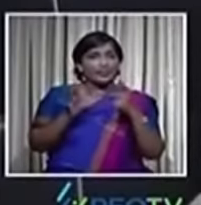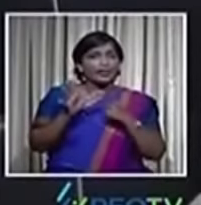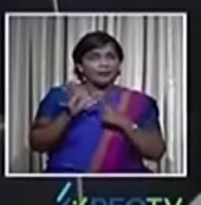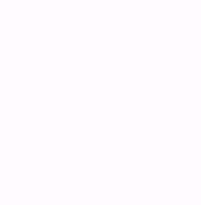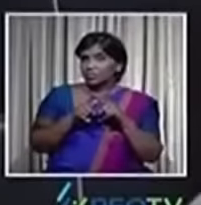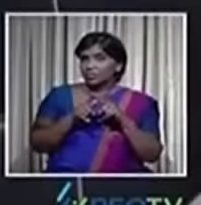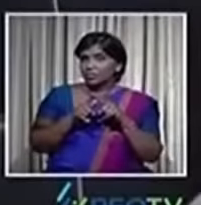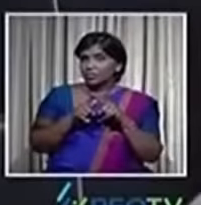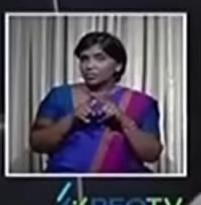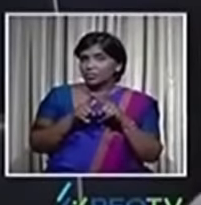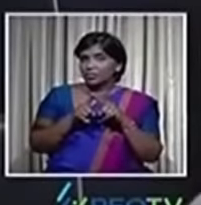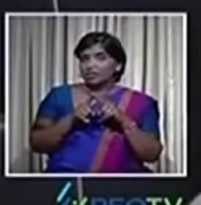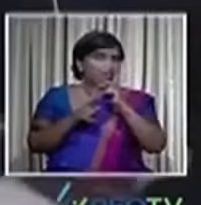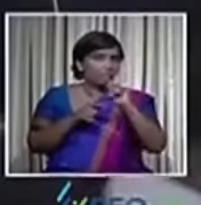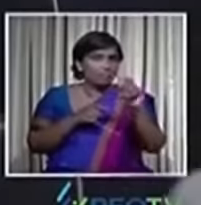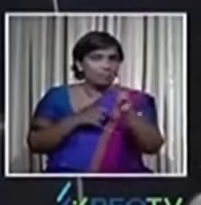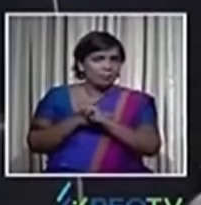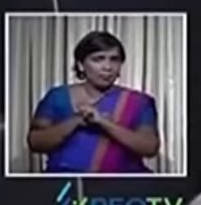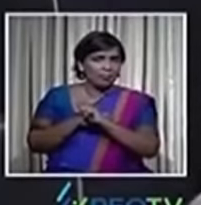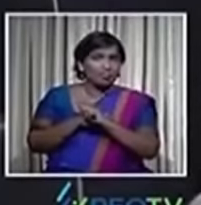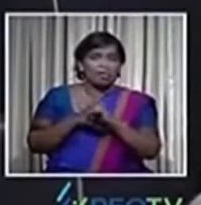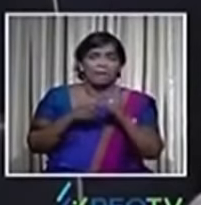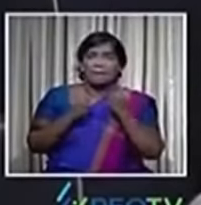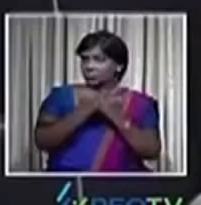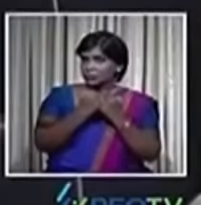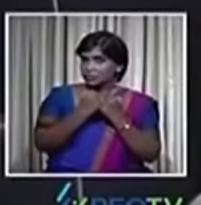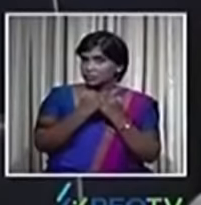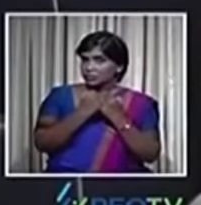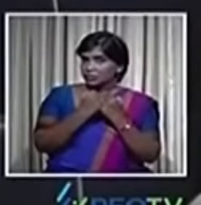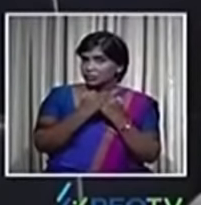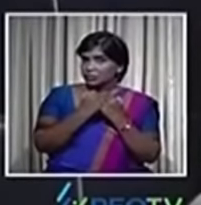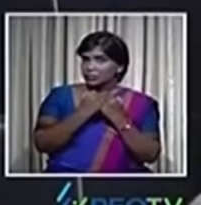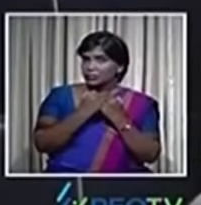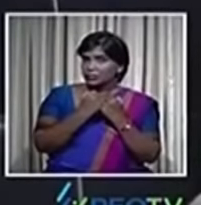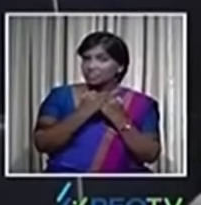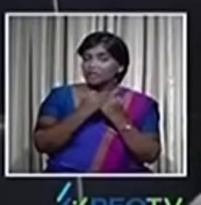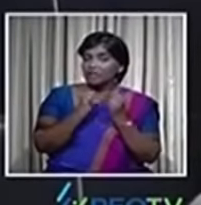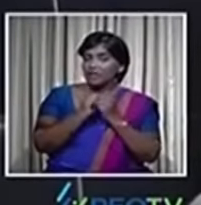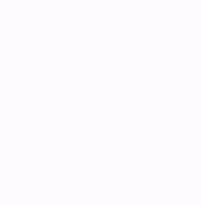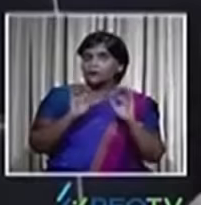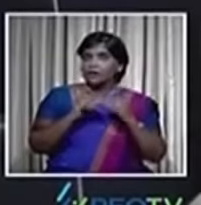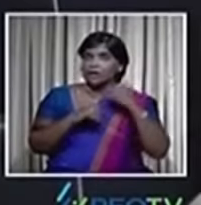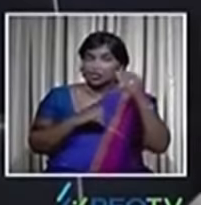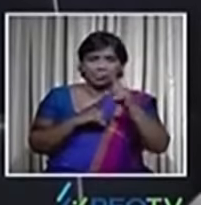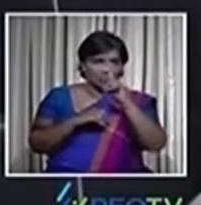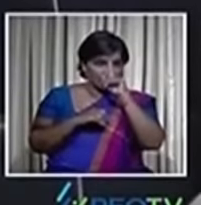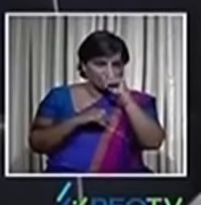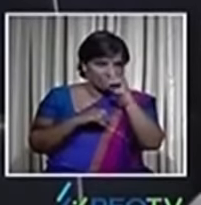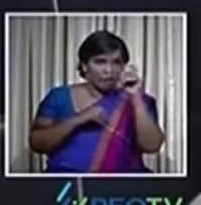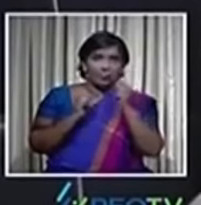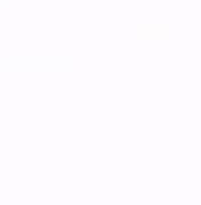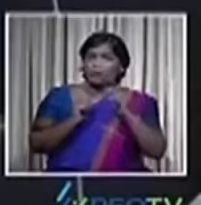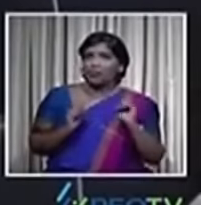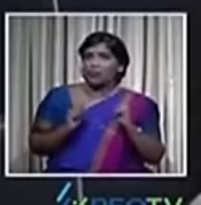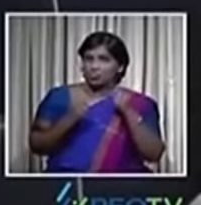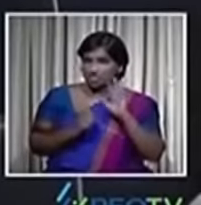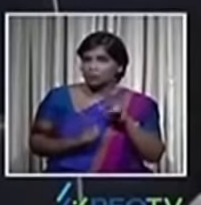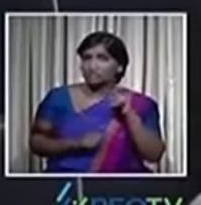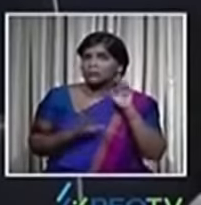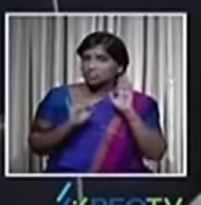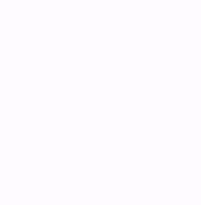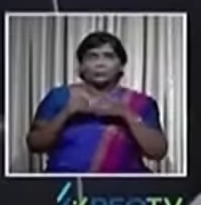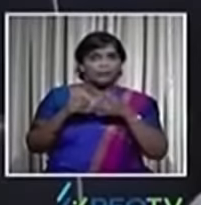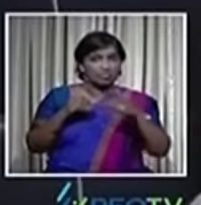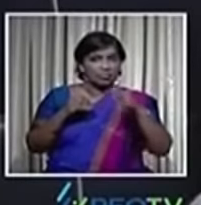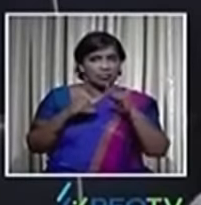தெரிவிக்கப்பட்டது. வீதி அபிவிருத்தி அதிகார சபையினால் படகு பாதை ஒன்றை பயன்படுத்துவதற்கு திட்டமிடப்பட்டு எந்தவித அனுமதியும் இன்றி இந்த படகு பாதை பயன்படுத்தப்பட்டுள்ளது.